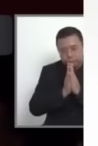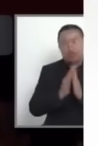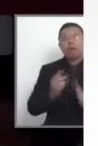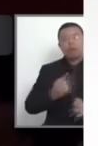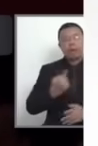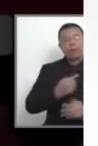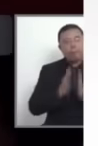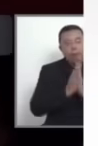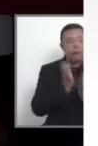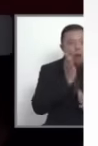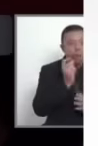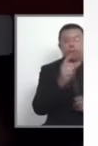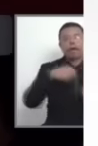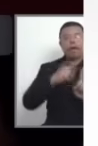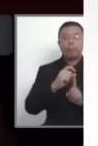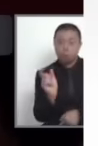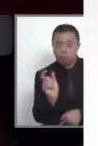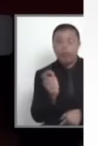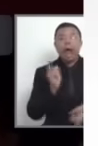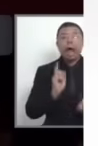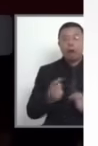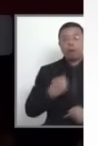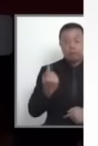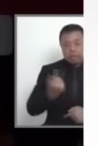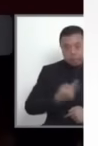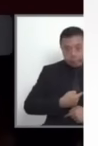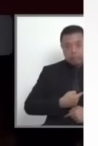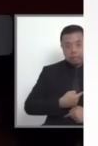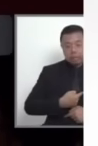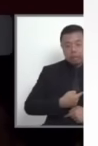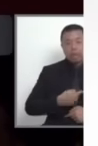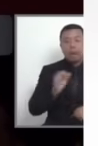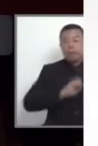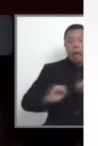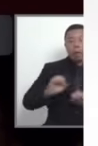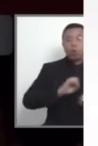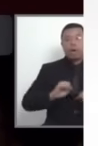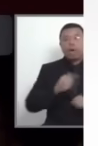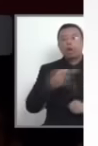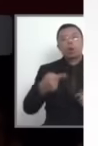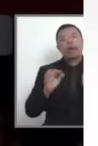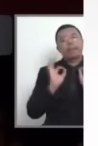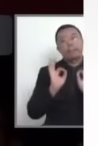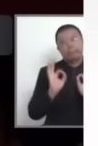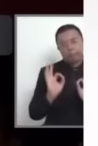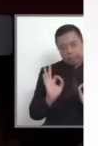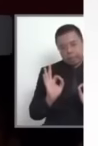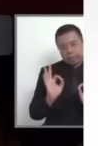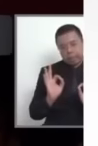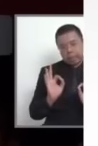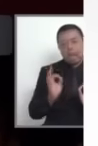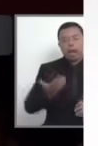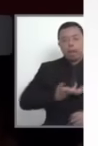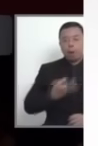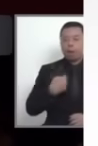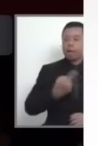bagian penyampaian visi misi. Nah, yang menarik Putri ya menurut saya gitu, paling menonjol saya kira